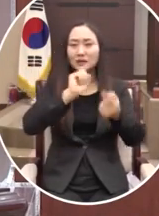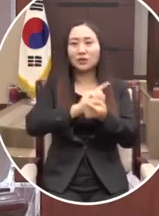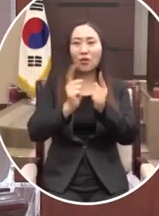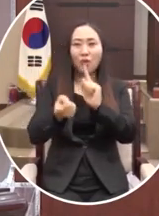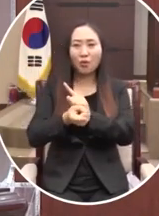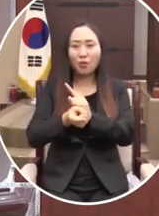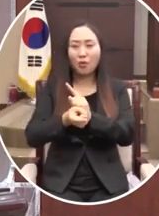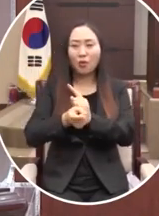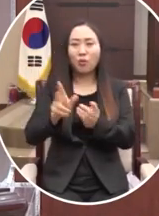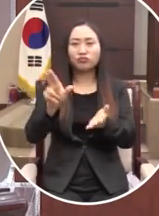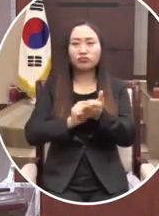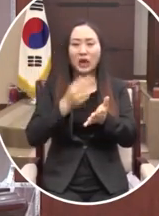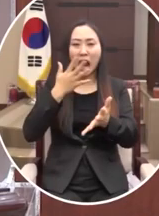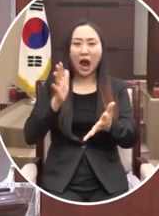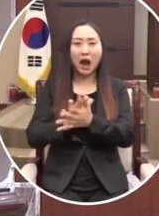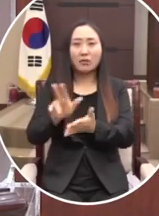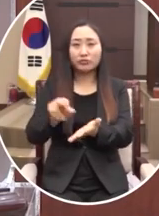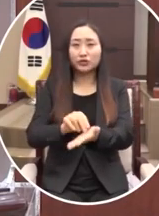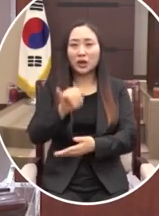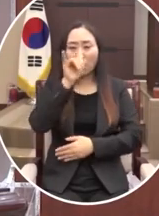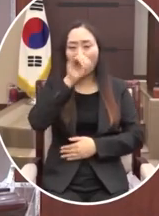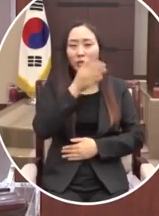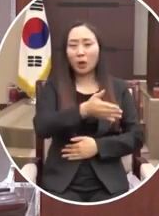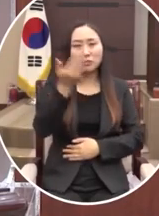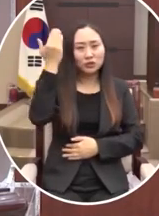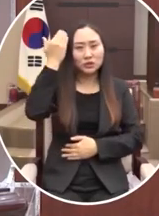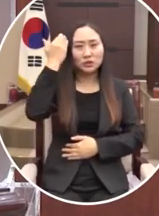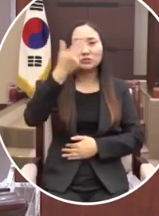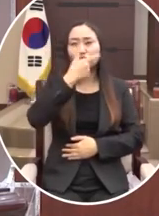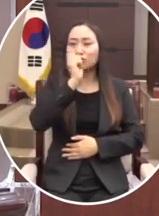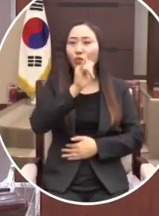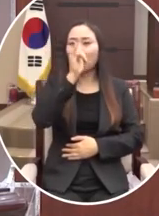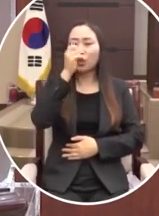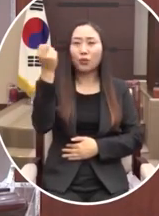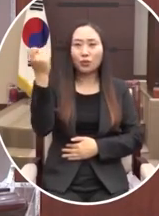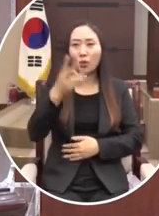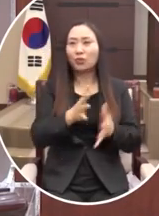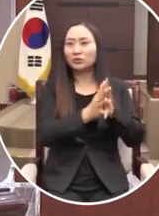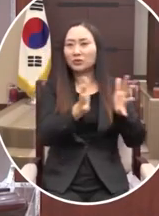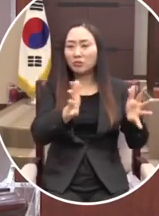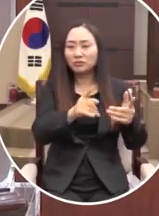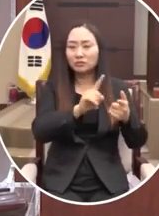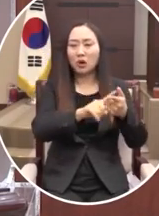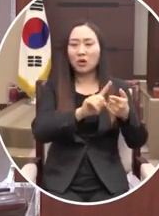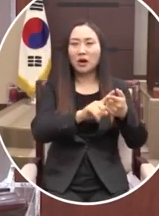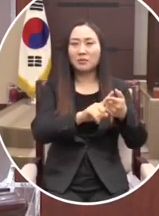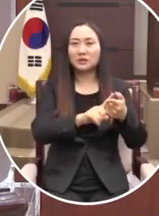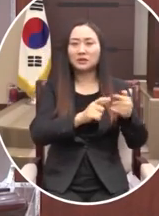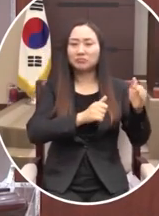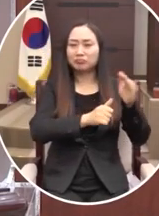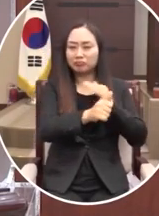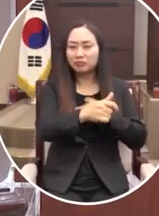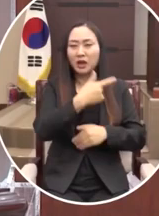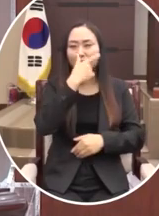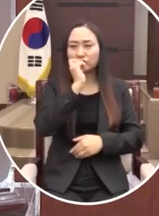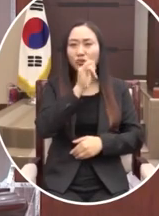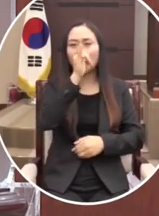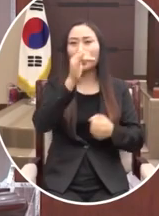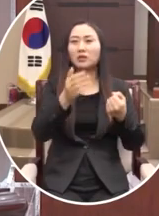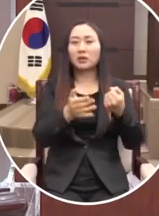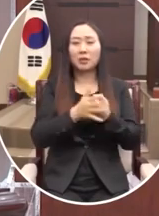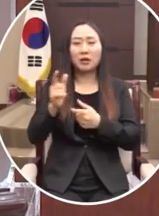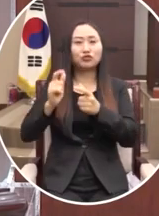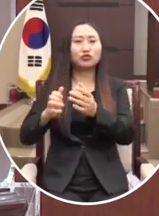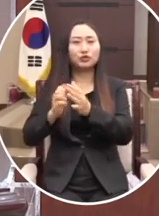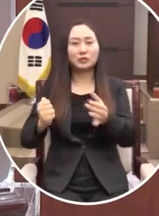사이에 부적절한 관계, 전문적 지식이 부족한 입주자 대표회의 그릇된 결정이나 주민의 의사가